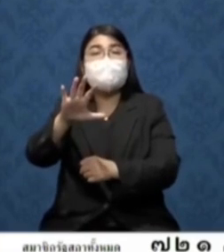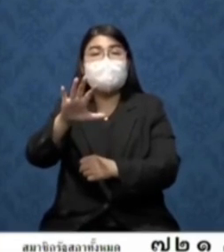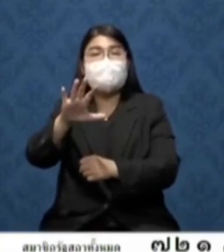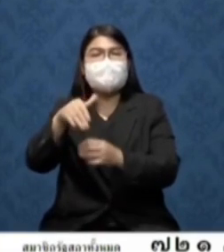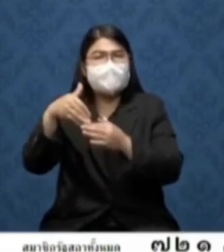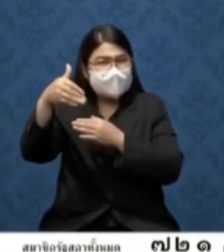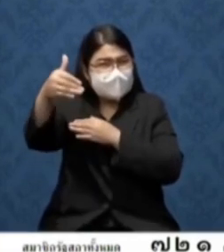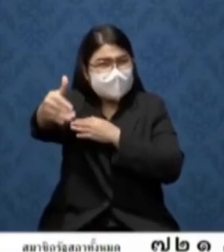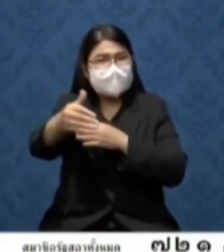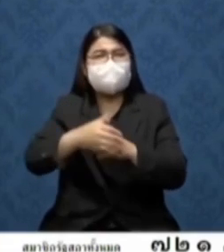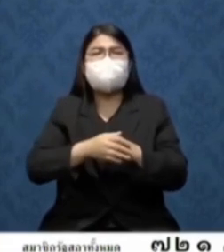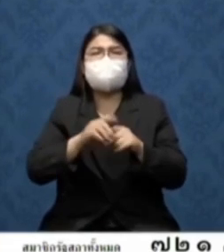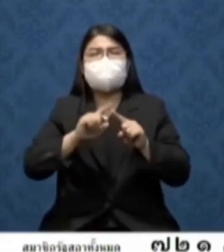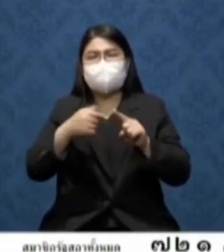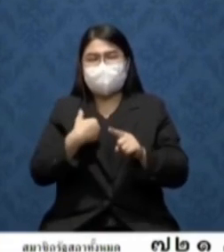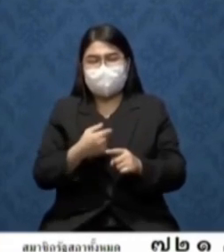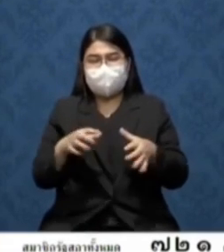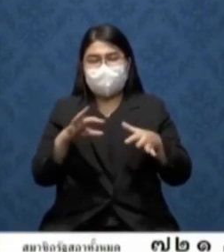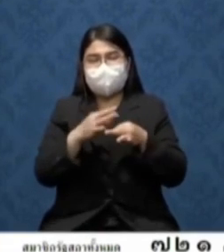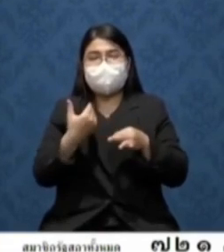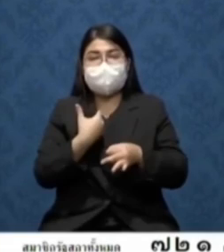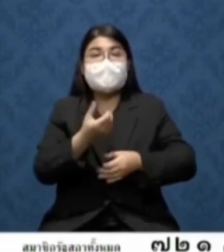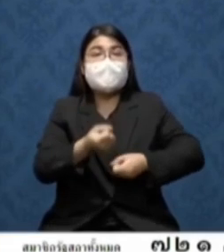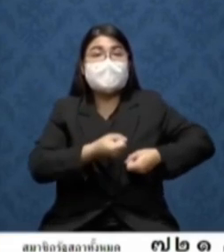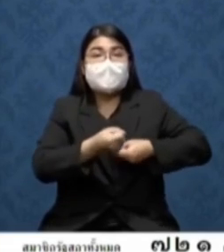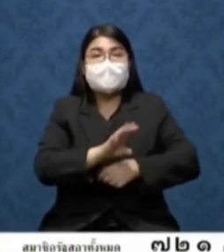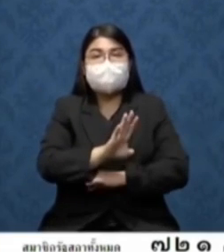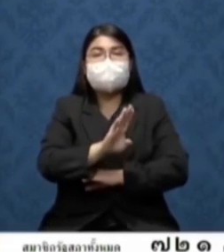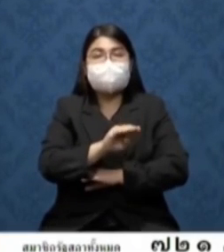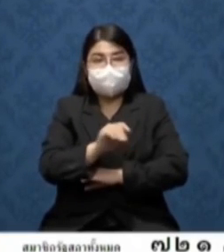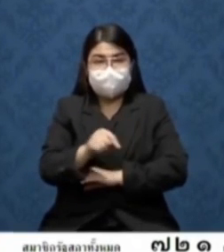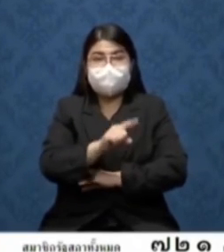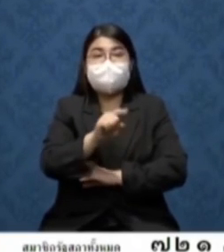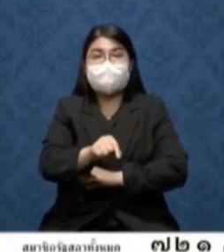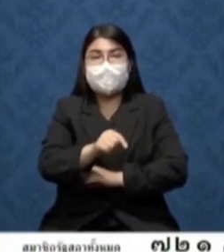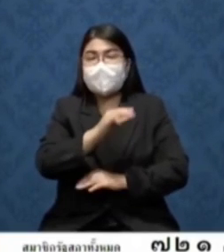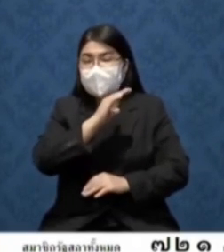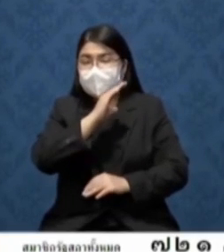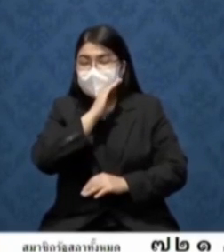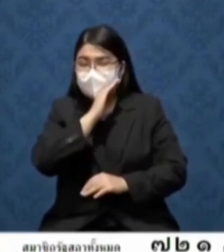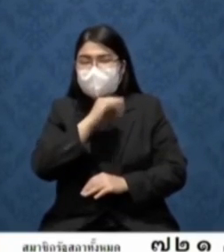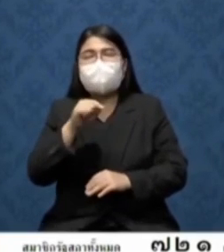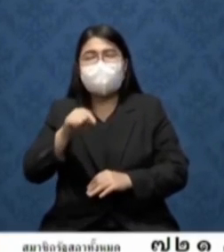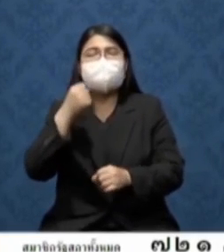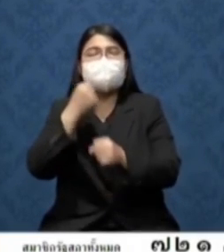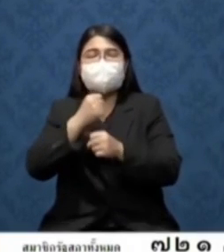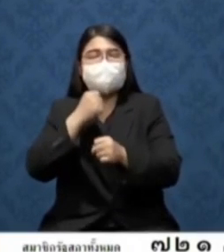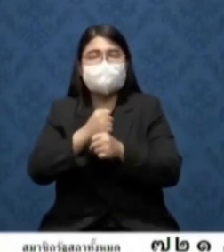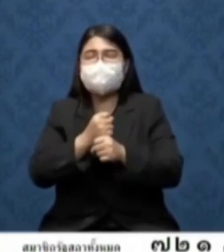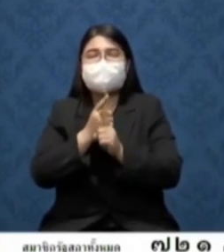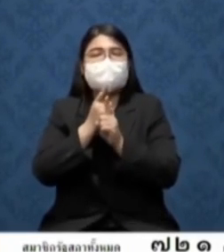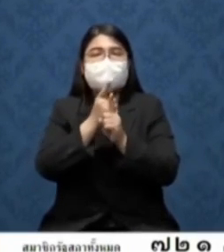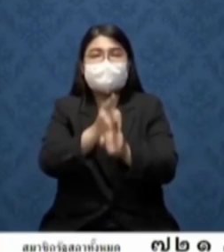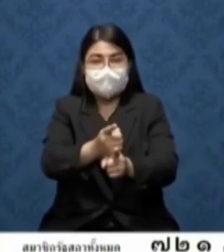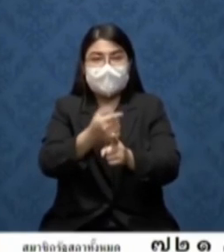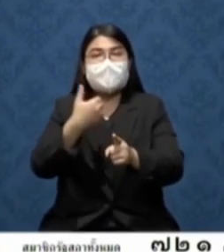ที่ครอบคลุมพื้นที่การเกษตร 40% ถ้าเราเดินตามอัตรานี้ครับถ้าเราเดินตามอัตรานี้เราจะมีระบบชลประทานที่